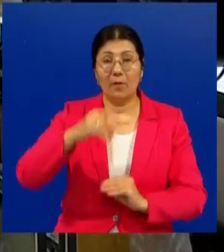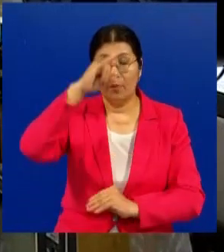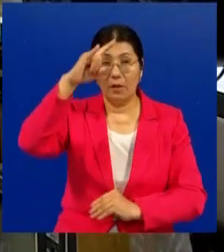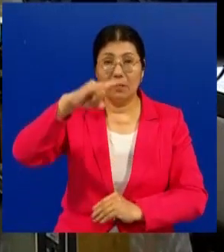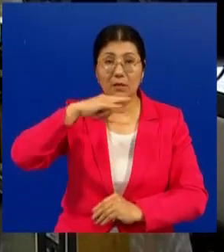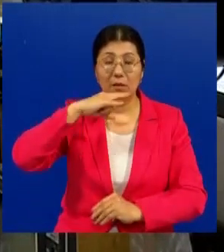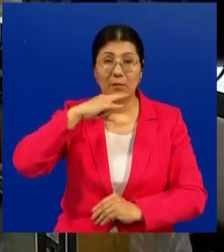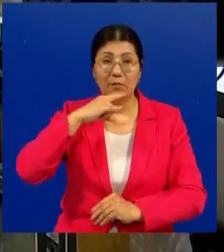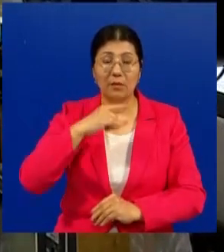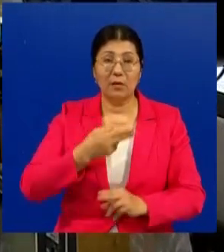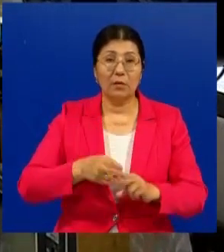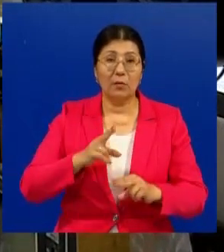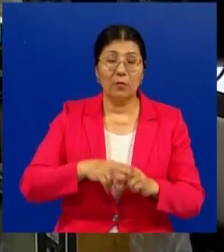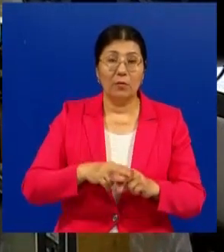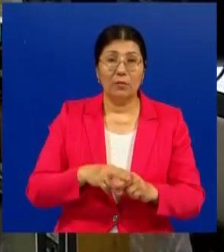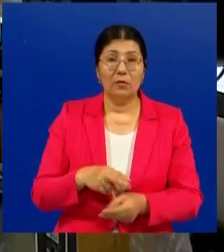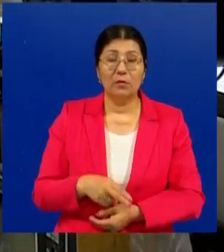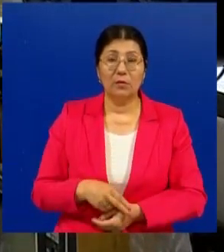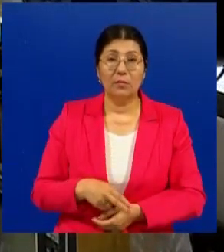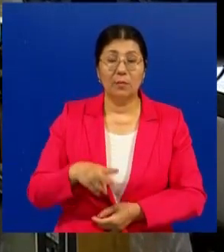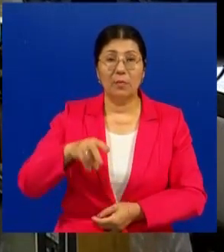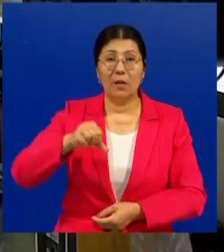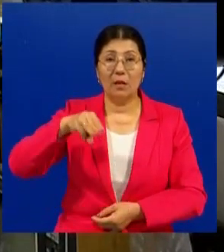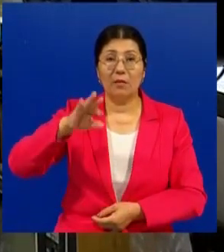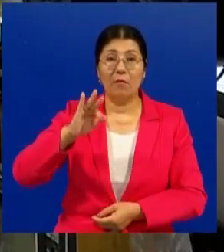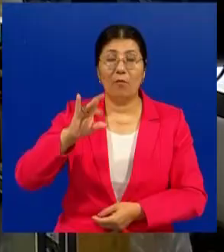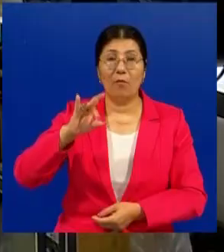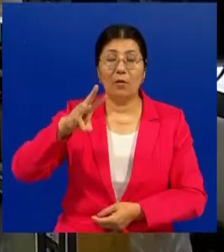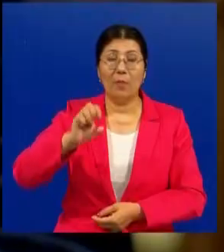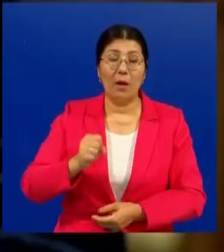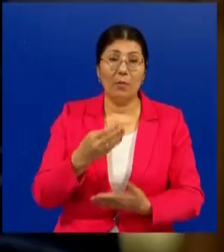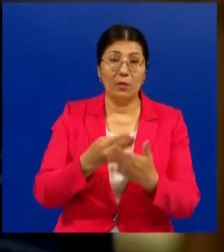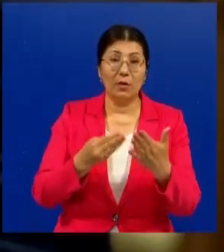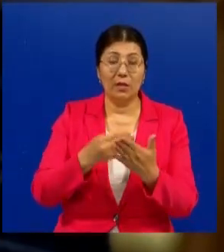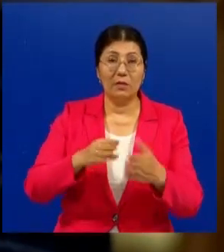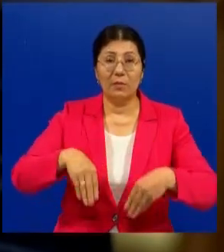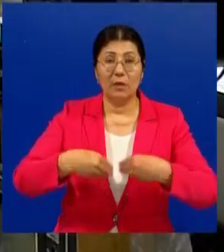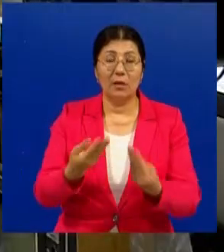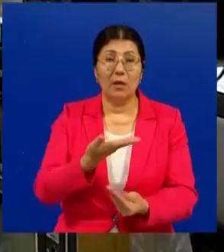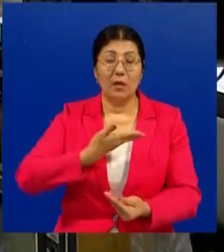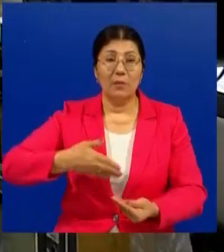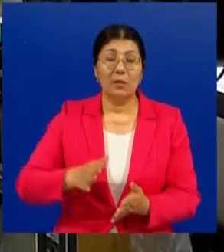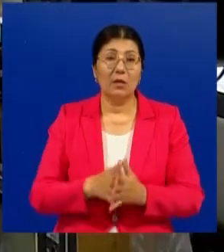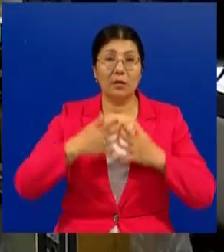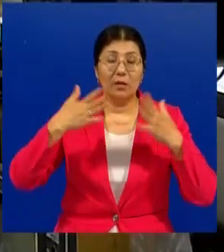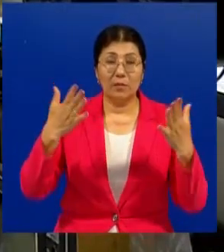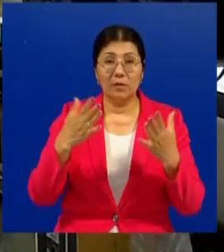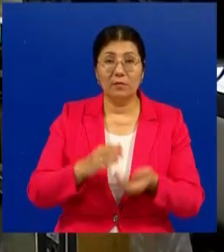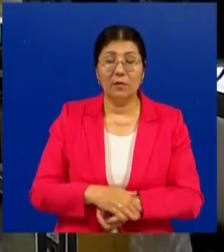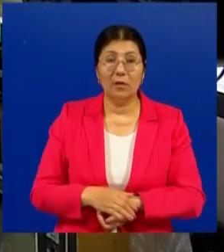бойынша сол академия платформа құрып, сол платформада кеңес береді. Бұл жерде бізде қазір үлкен институт